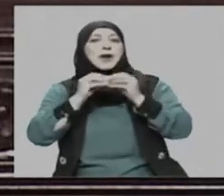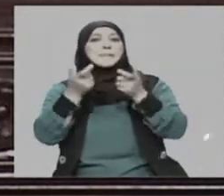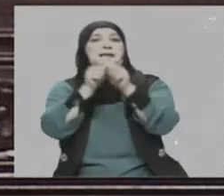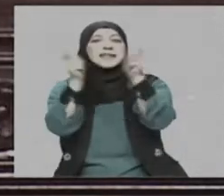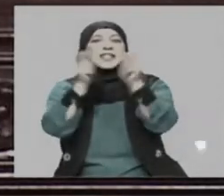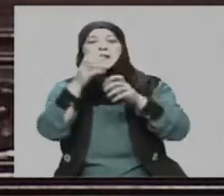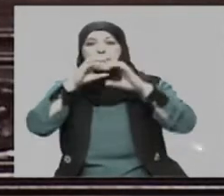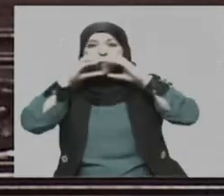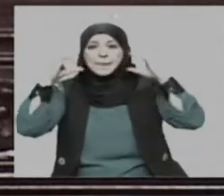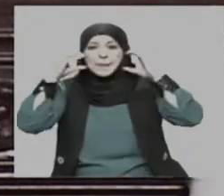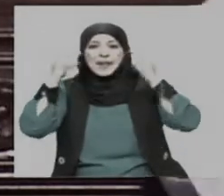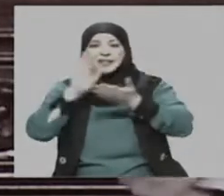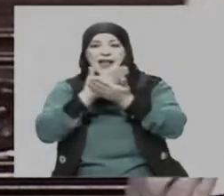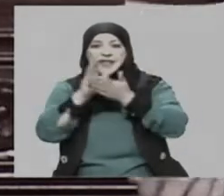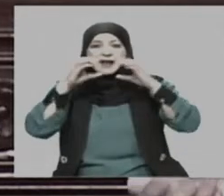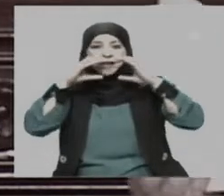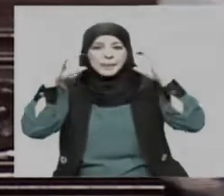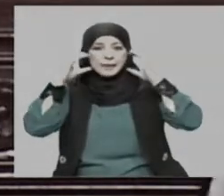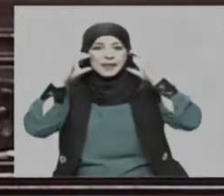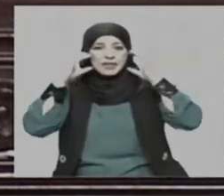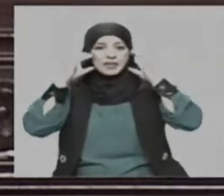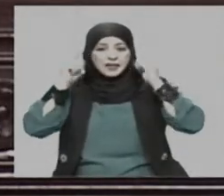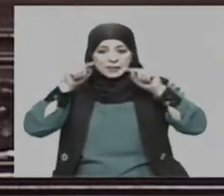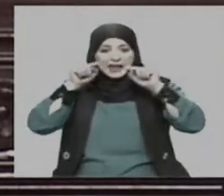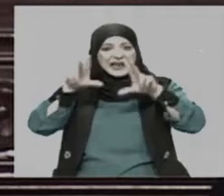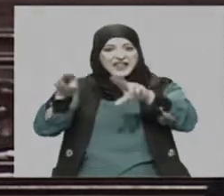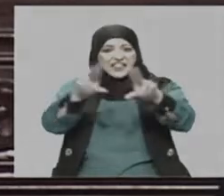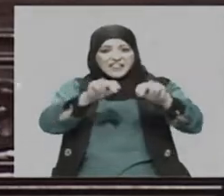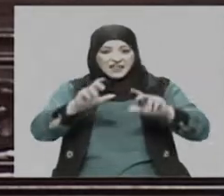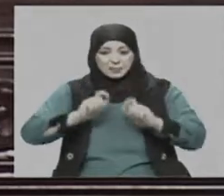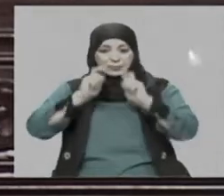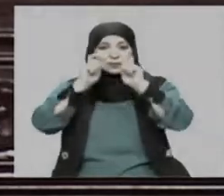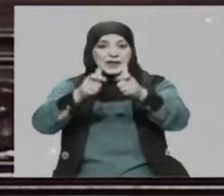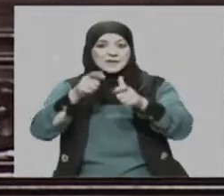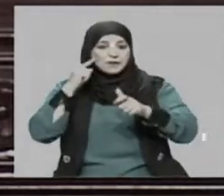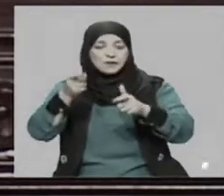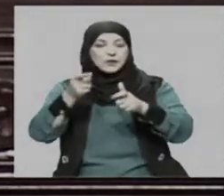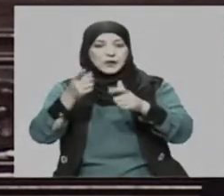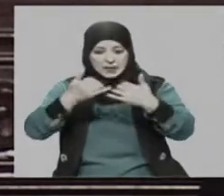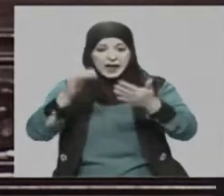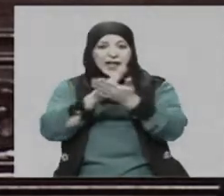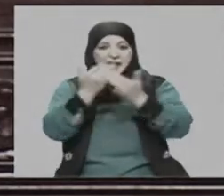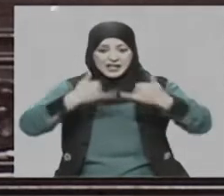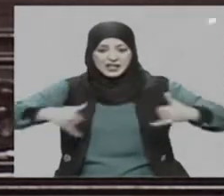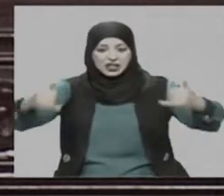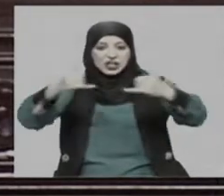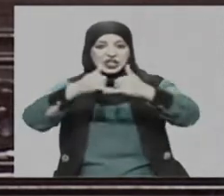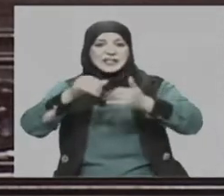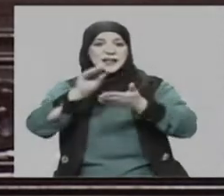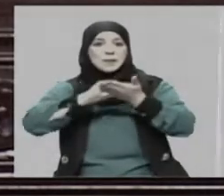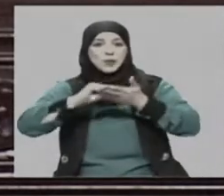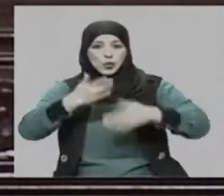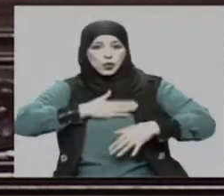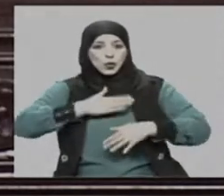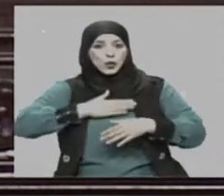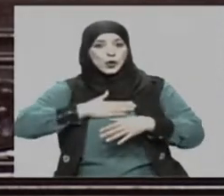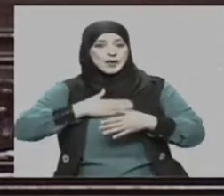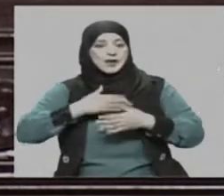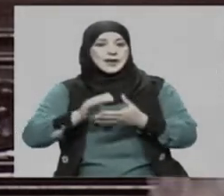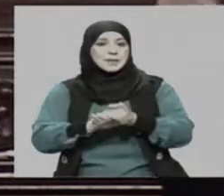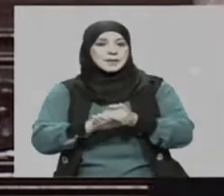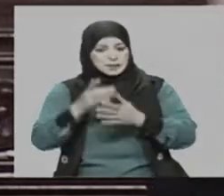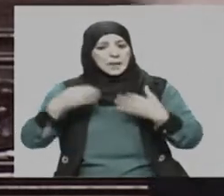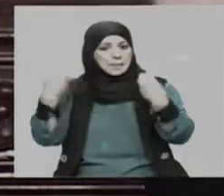تتفكروها طرقنا للموضوع هذا وعملنا جلسة خاصة في بيروي مش تعرف